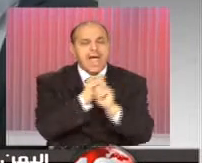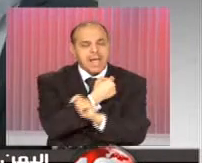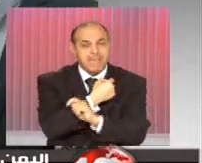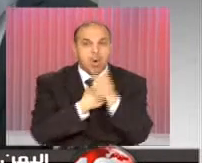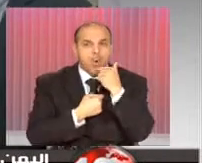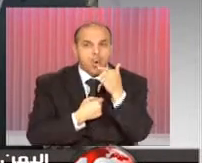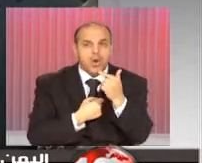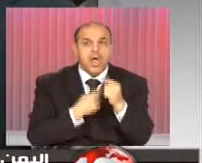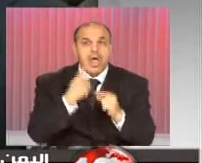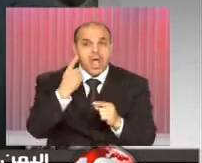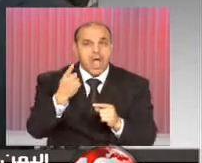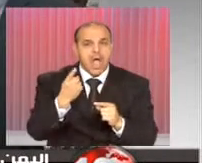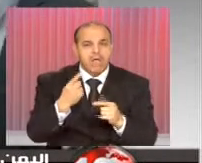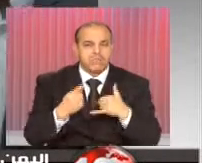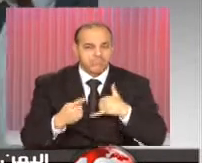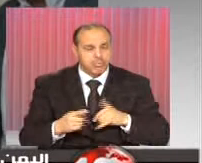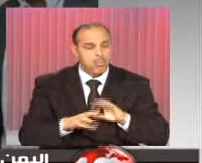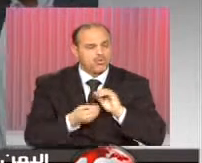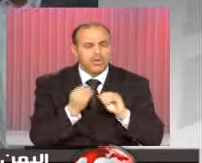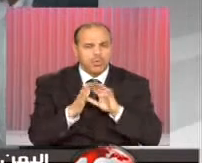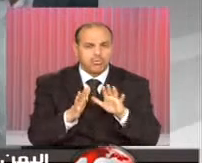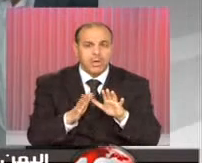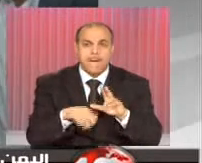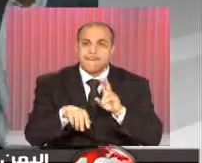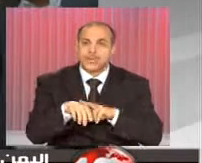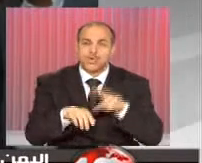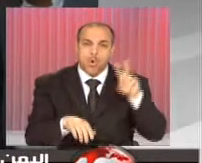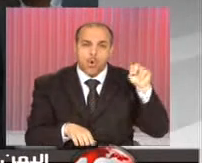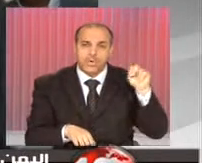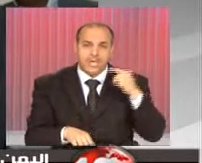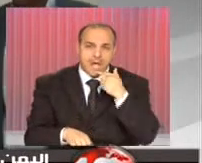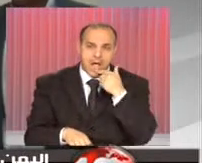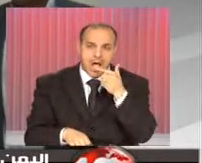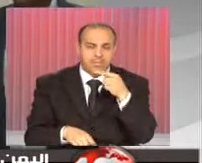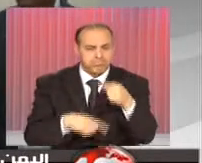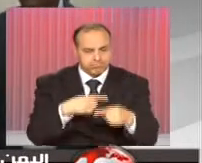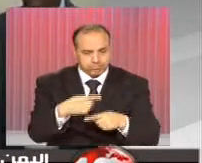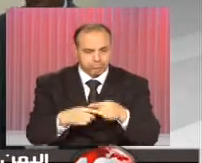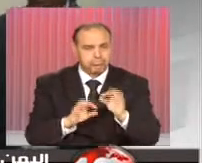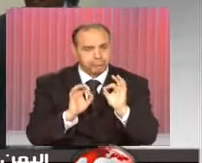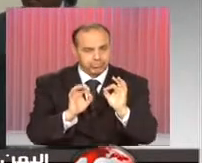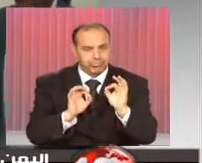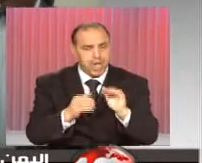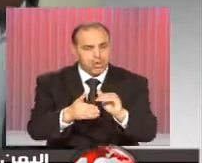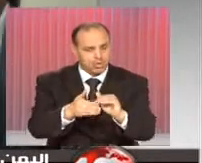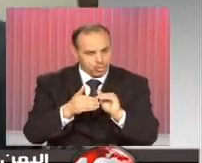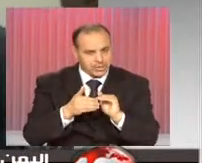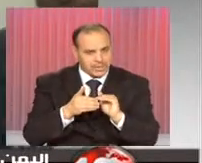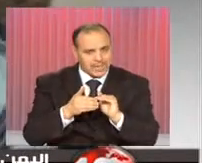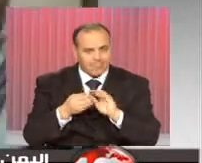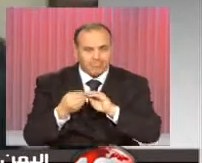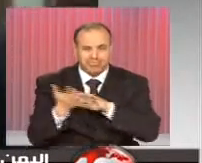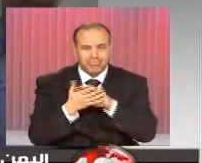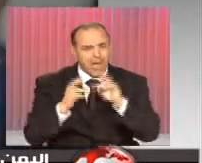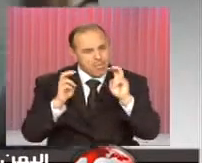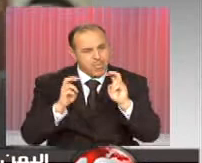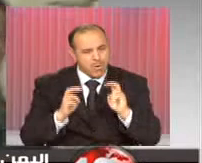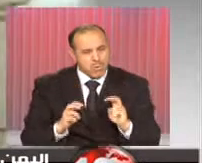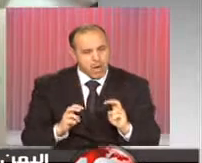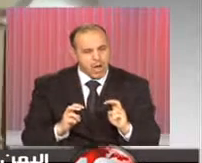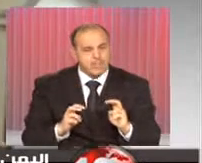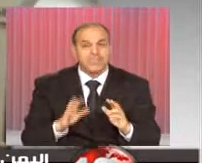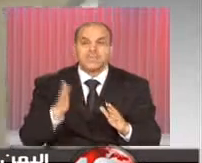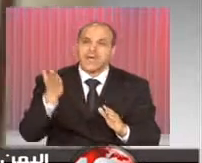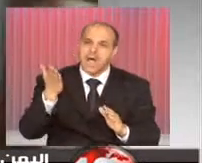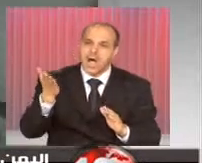وعمق الأزمة التي تهز البلاد. المسؤول الأممي اعتبر أن هذه الخطوة من شأنها أن تساعد على تقليص التوتر وإتاحة التقدم